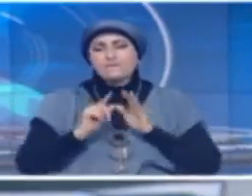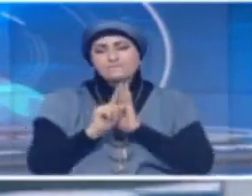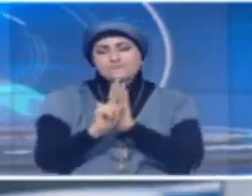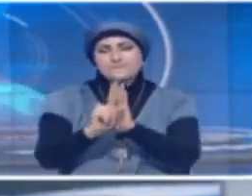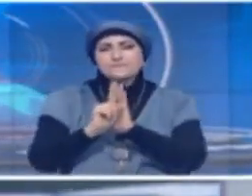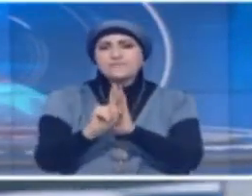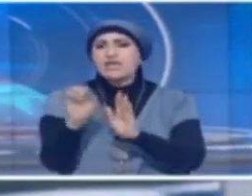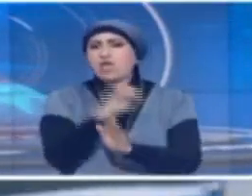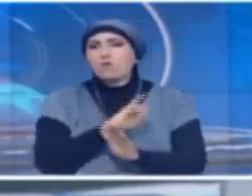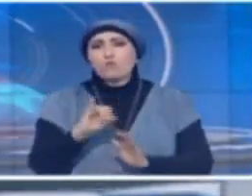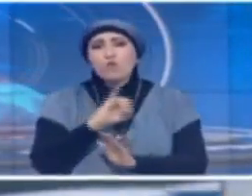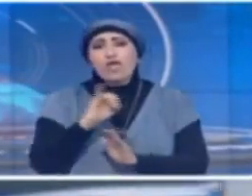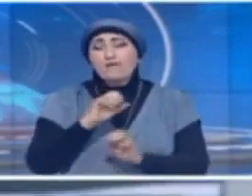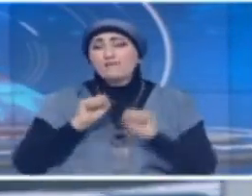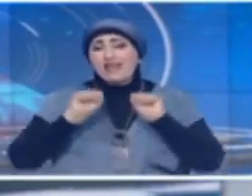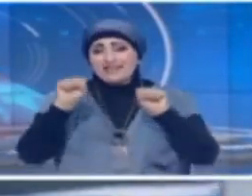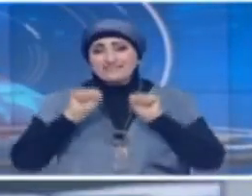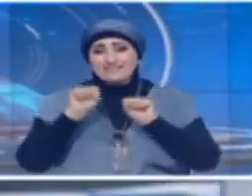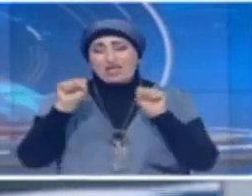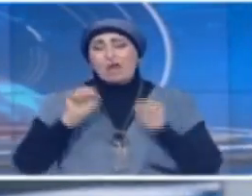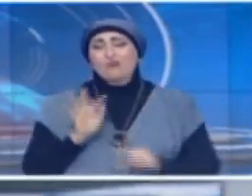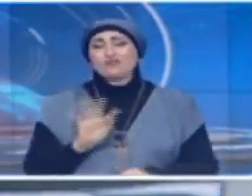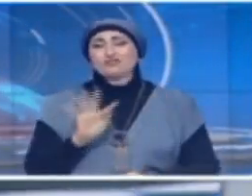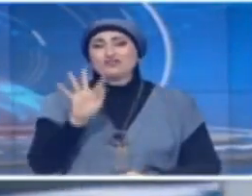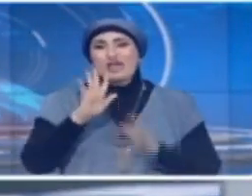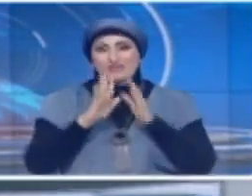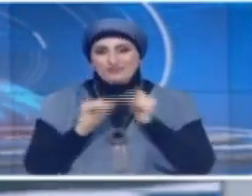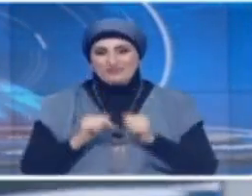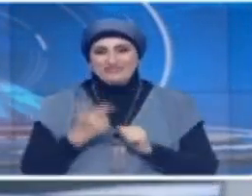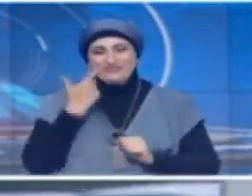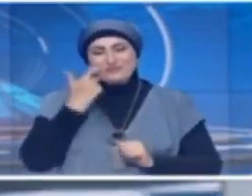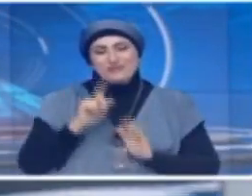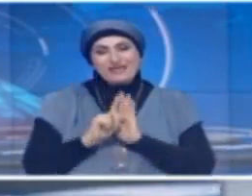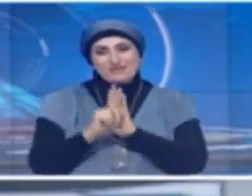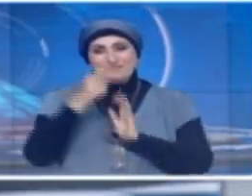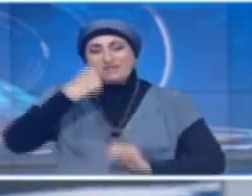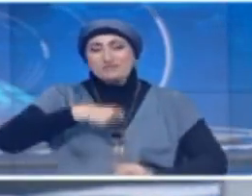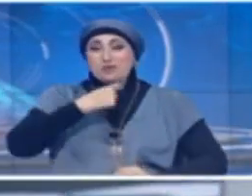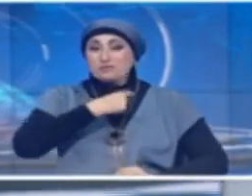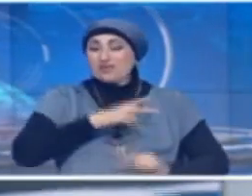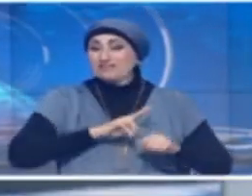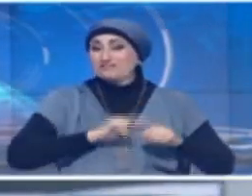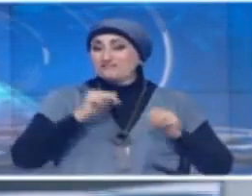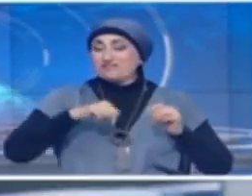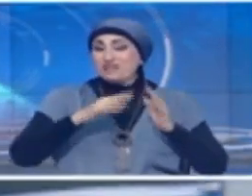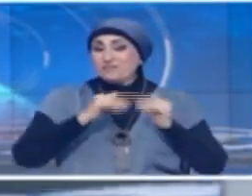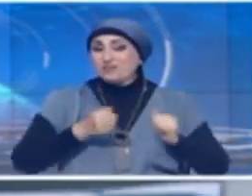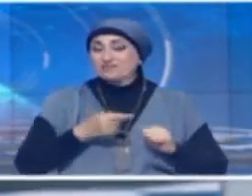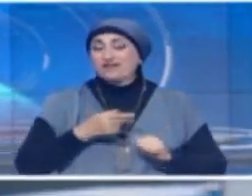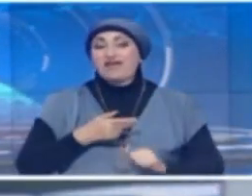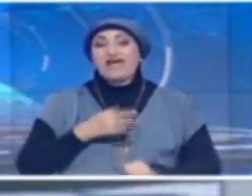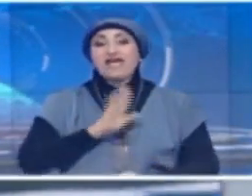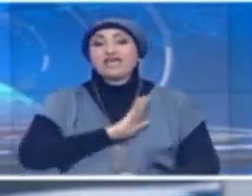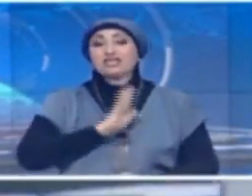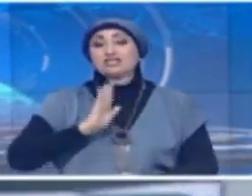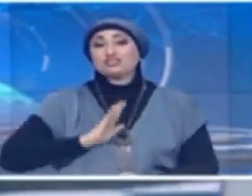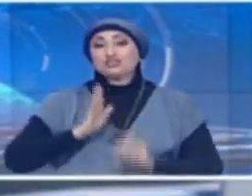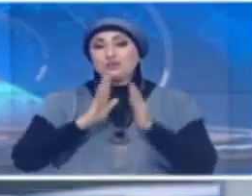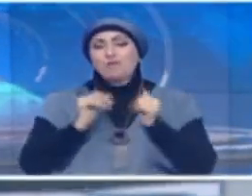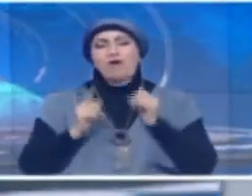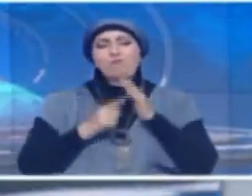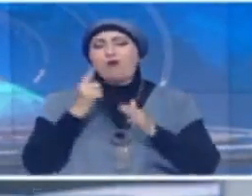ضرورية للثورة الشعبية وحماية المواطنين، خاصة وأن القوات المسلحة دعت أكثر من